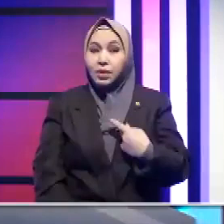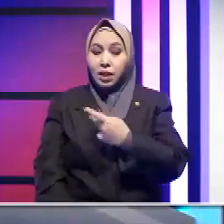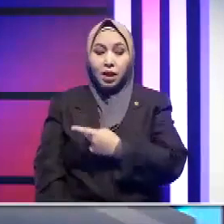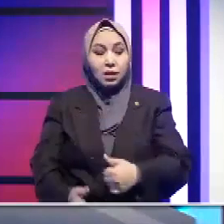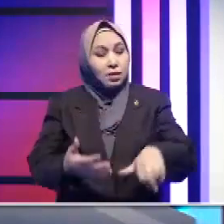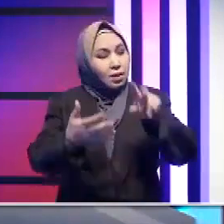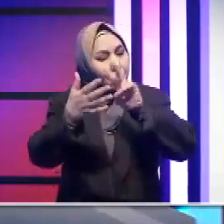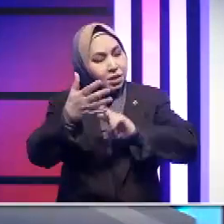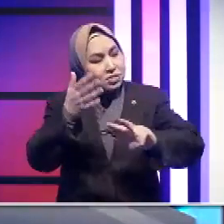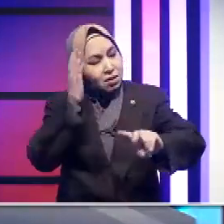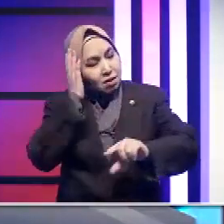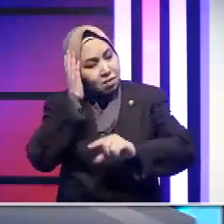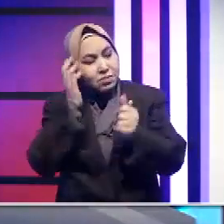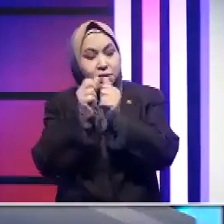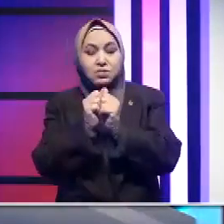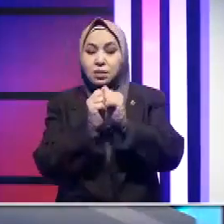sama-sama Insyaallah